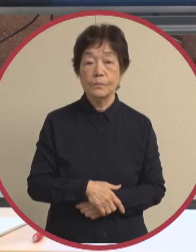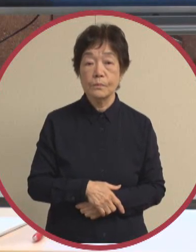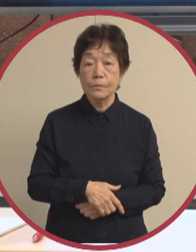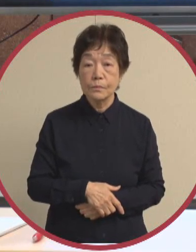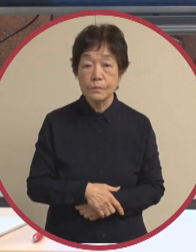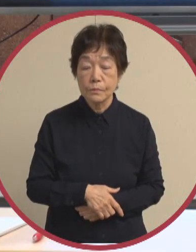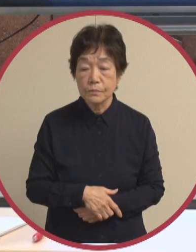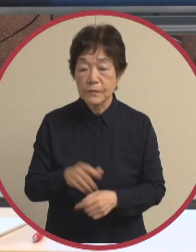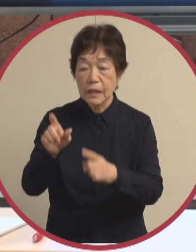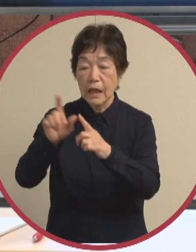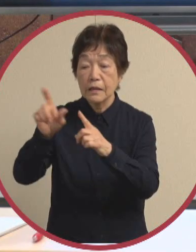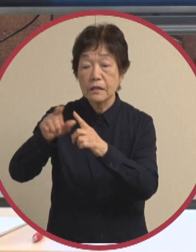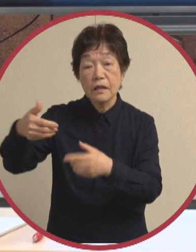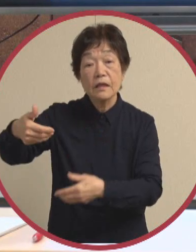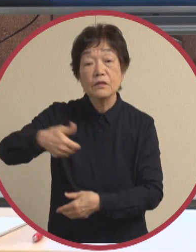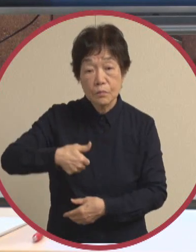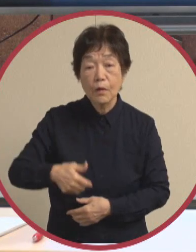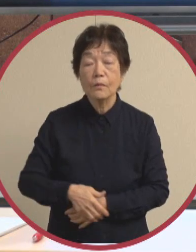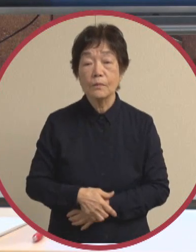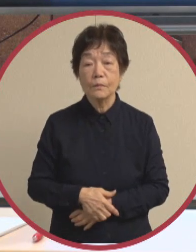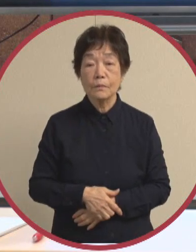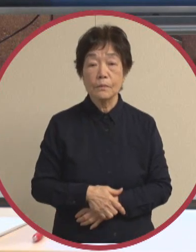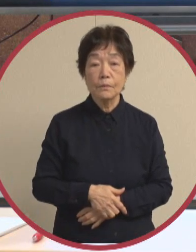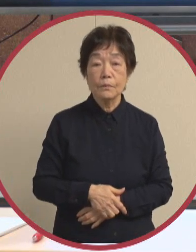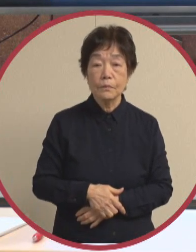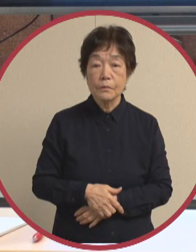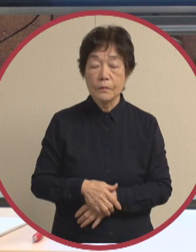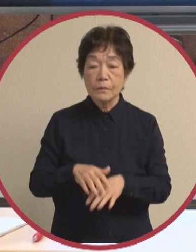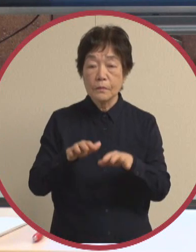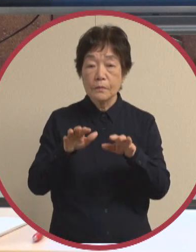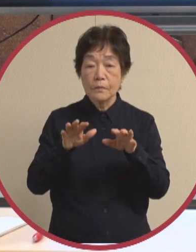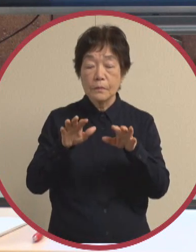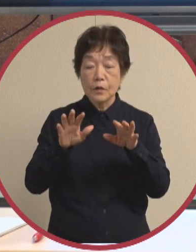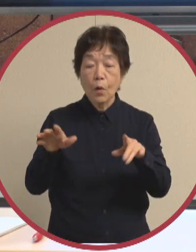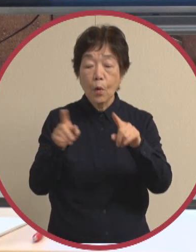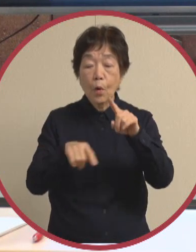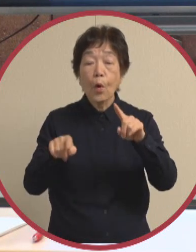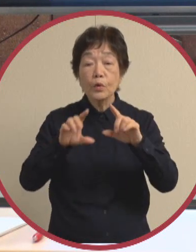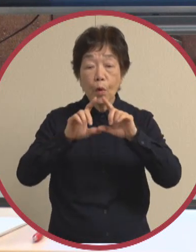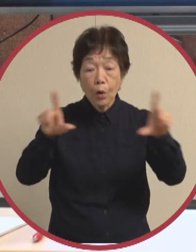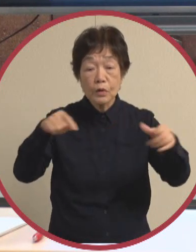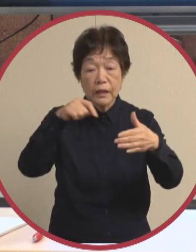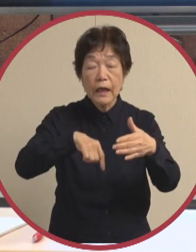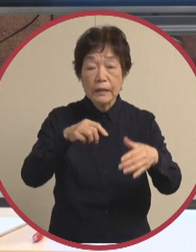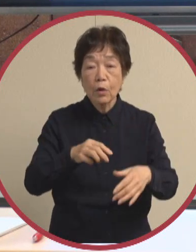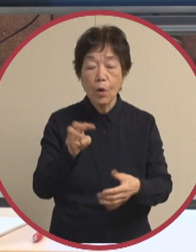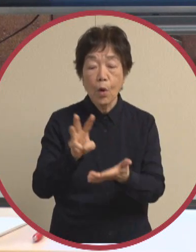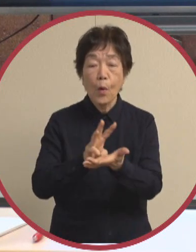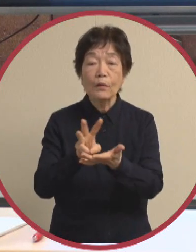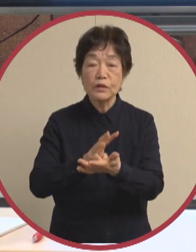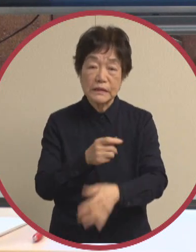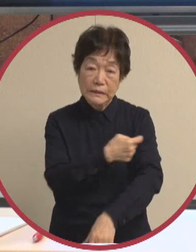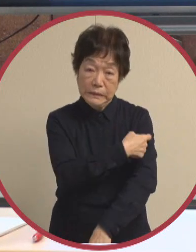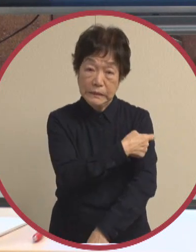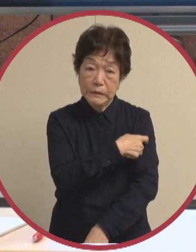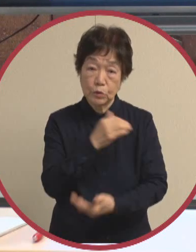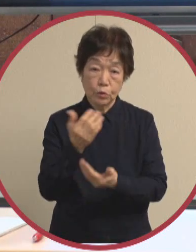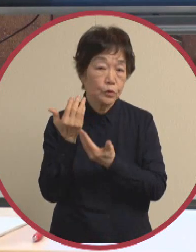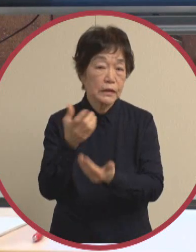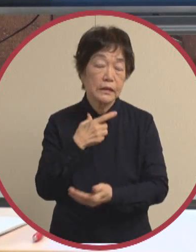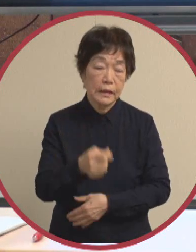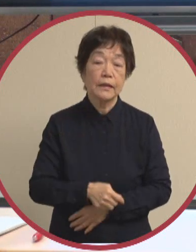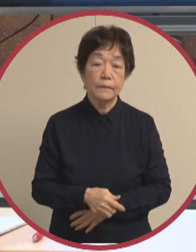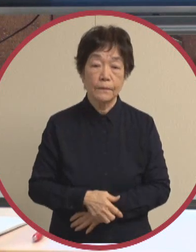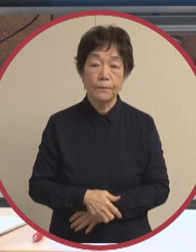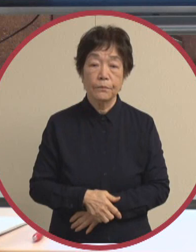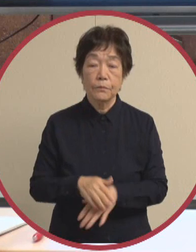あ、すみません、 NHK ガラスです。ちょっとすみません、今日リリースがあったのワクチンの関係でちょっと恐縮でお伺いしたいんですけれども、 はい、